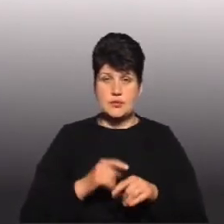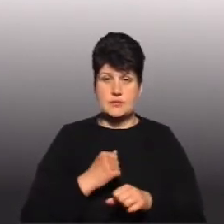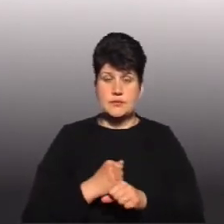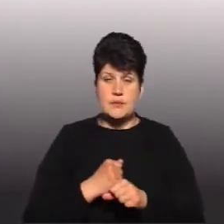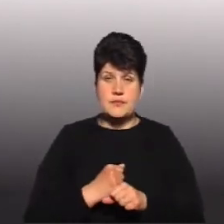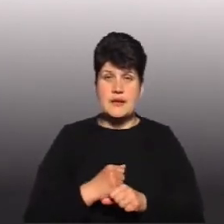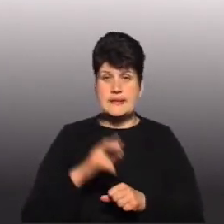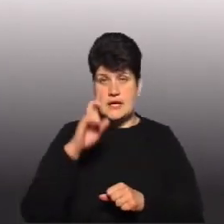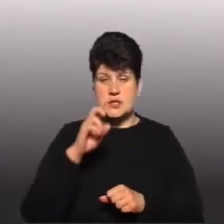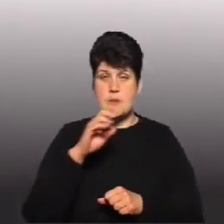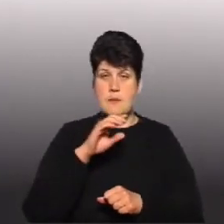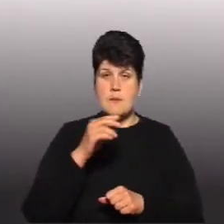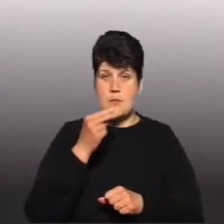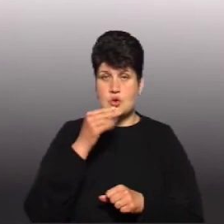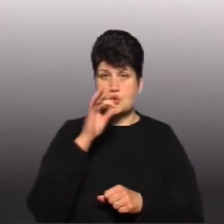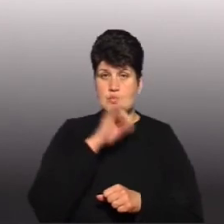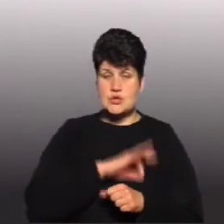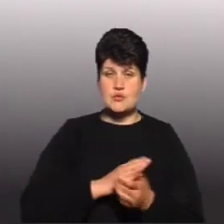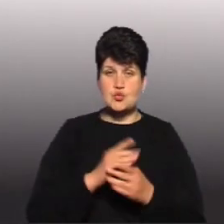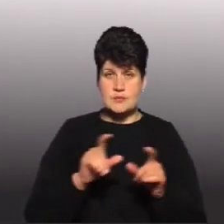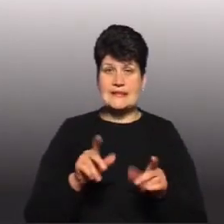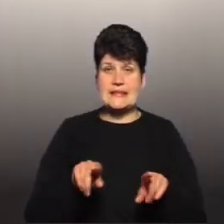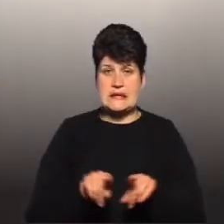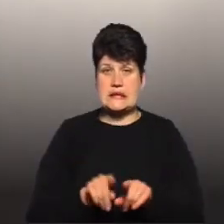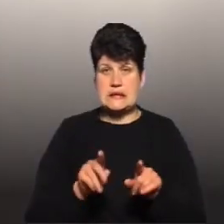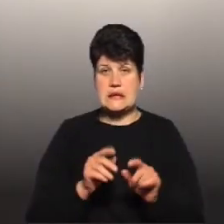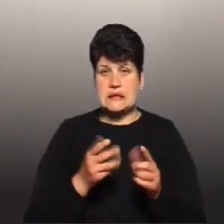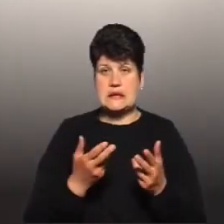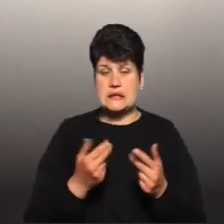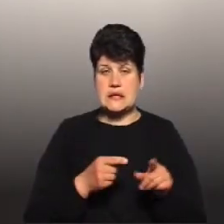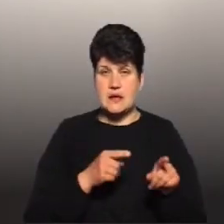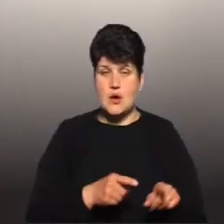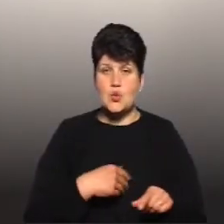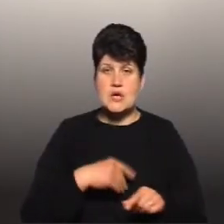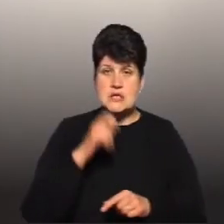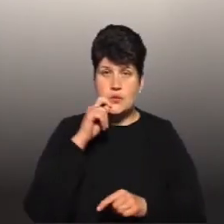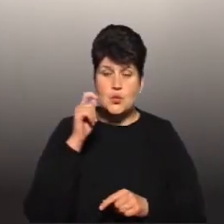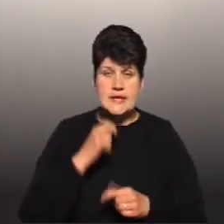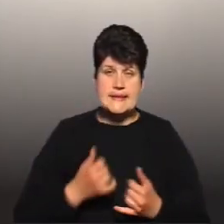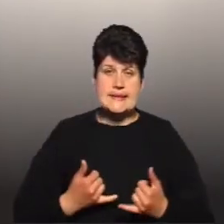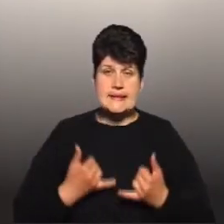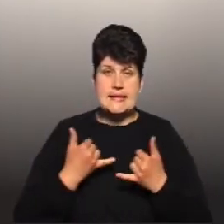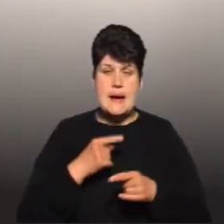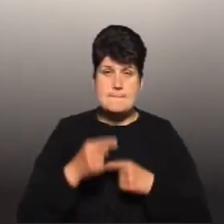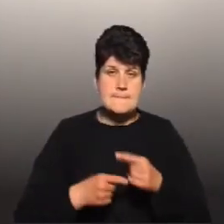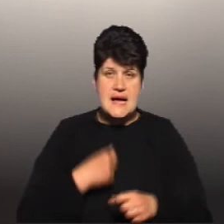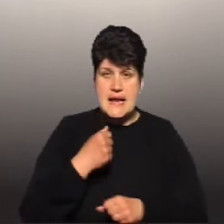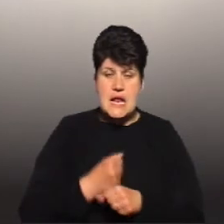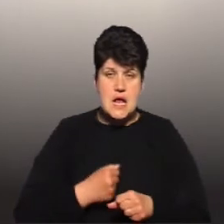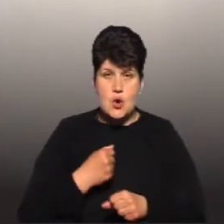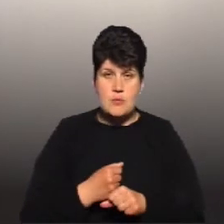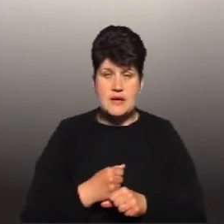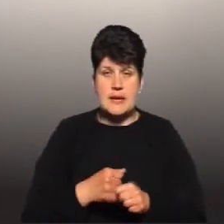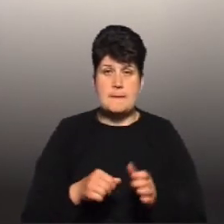так. Ще біда в тому, що в нас в Україні для переробки отих батареїк